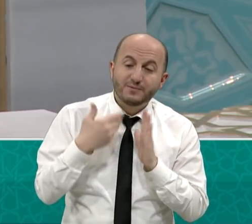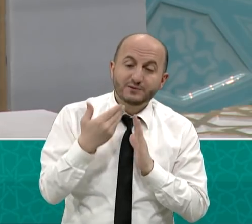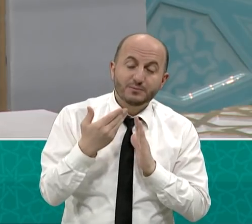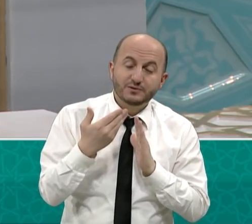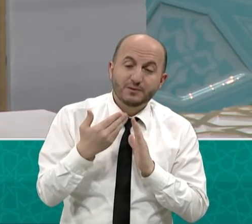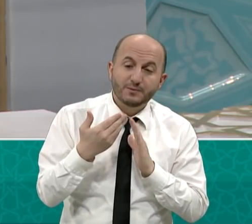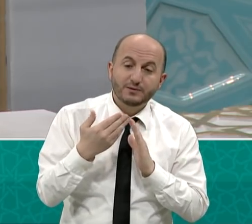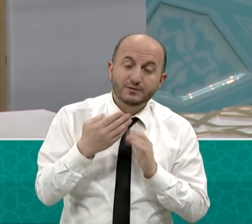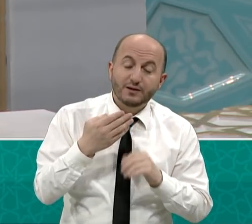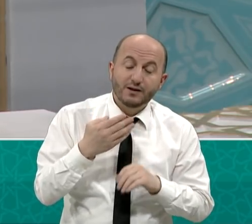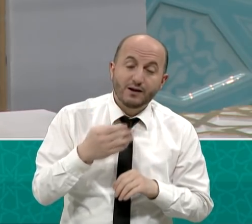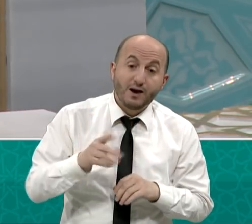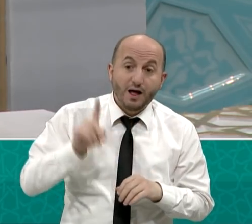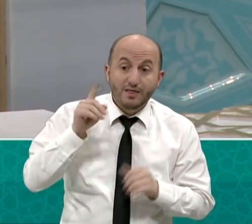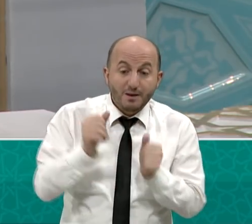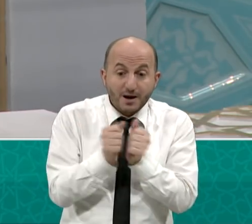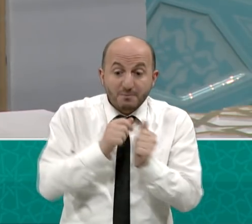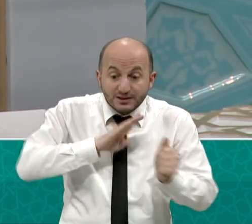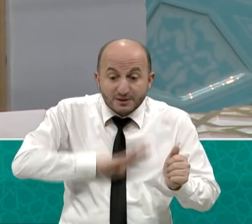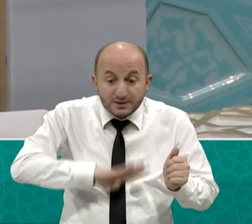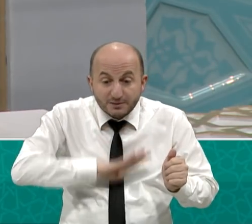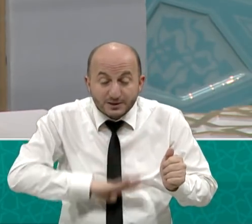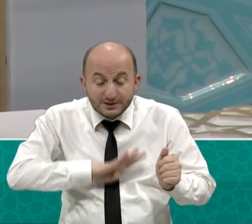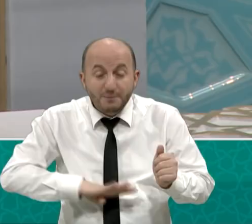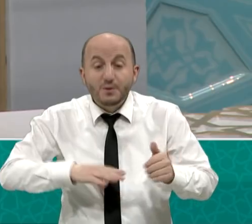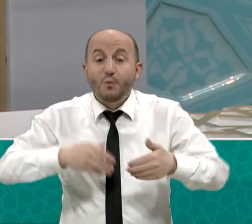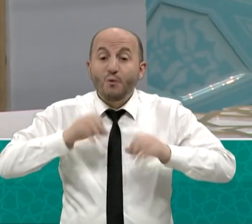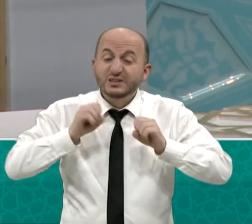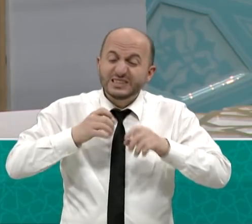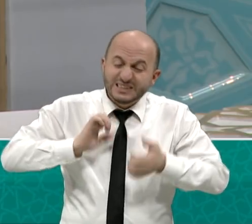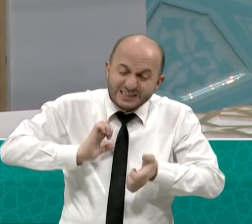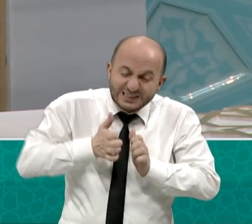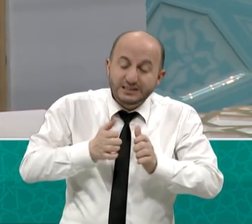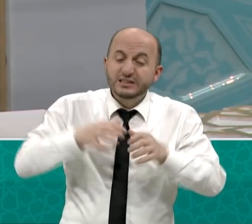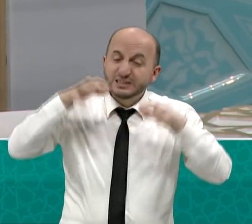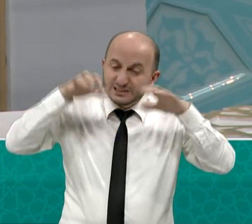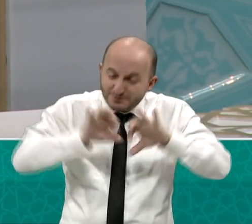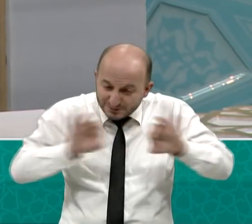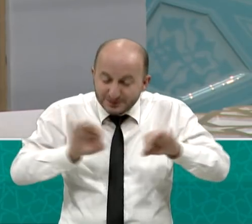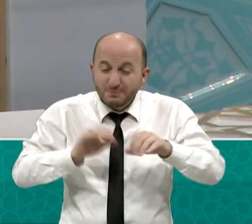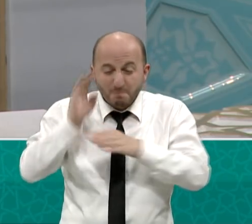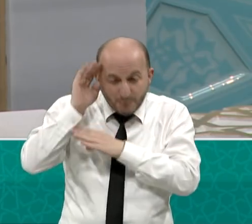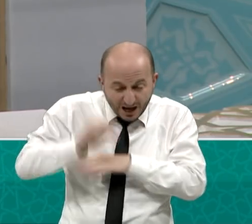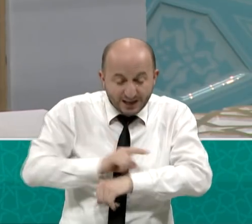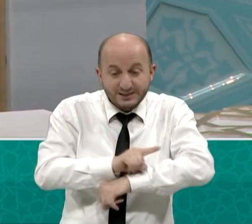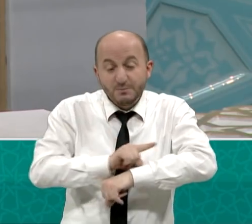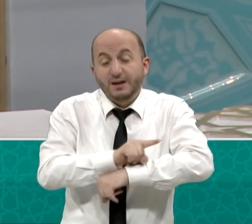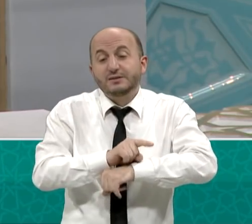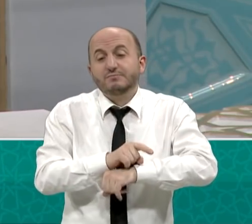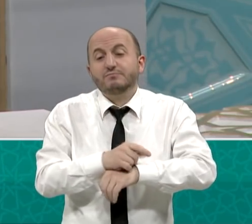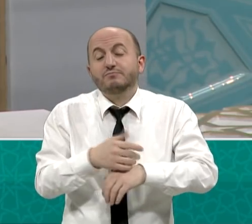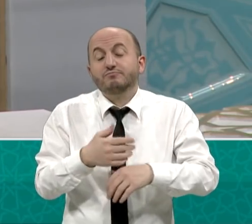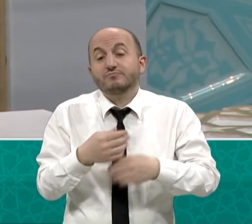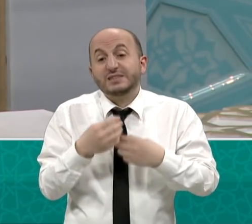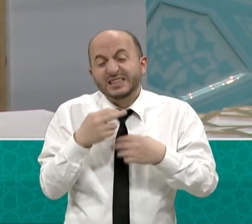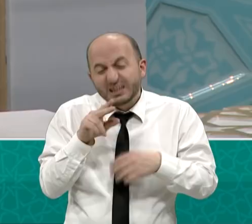bis sabri, birlikte dayanabilmekten bahsediyor. Sıkıntı zamanı, kıtlık zamanı, bela zamanı efendim gibi